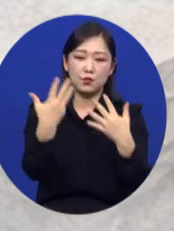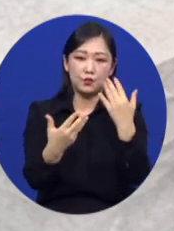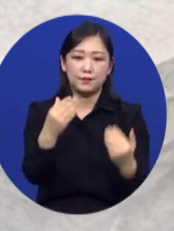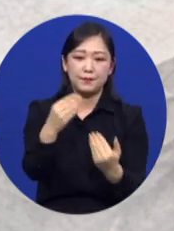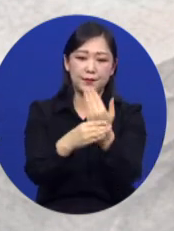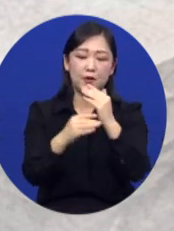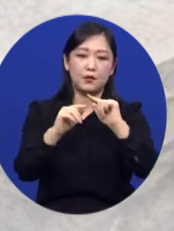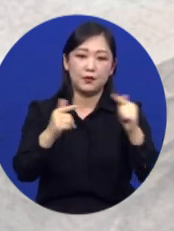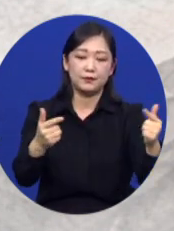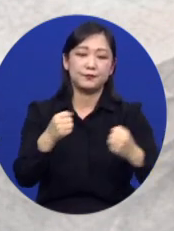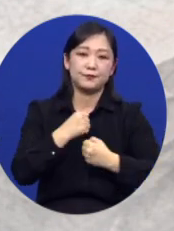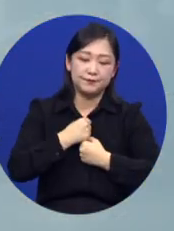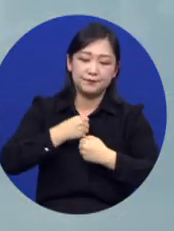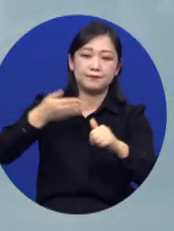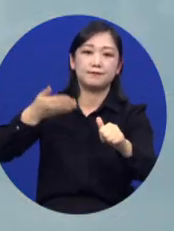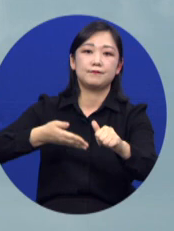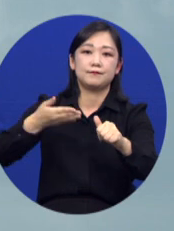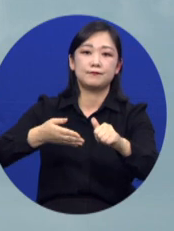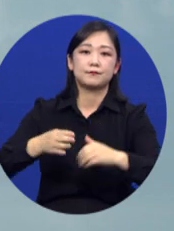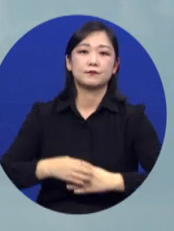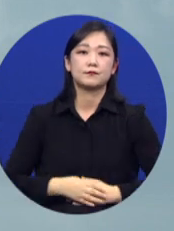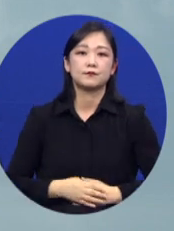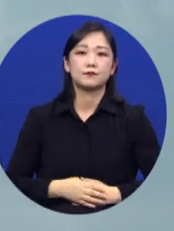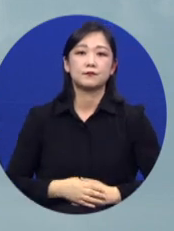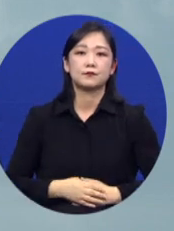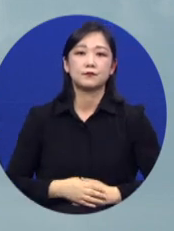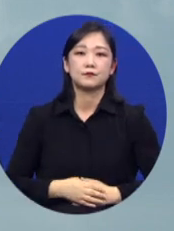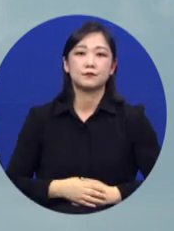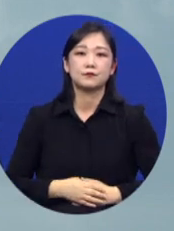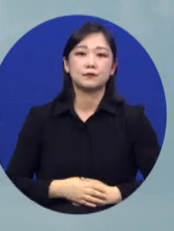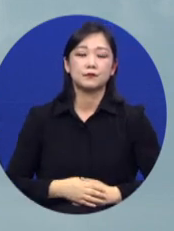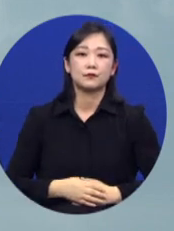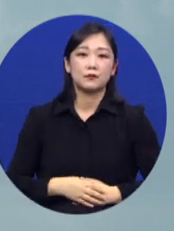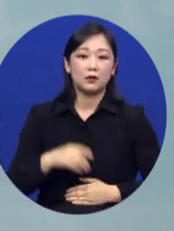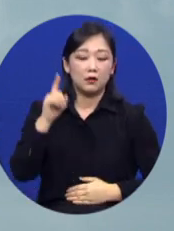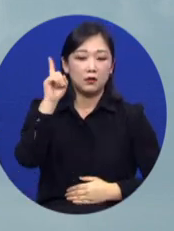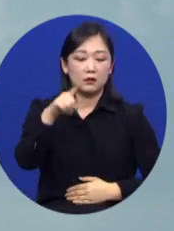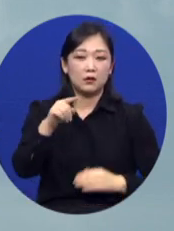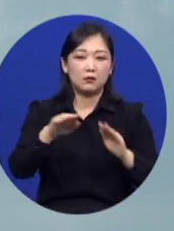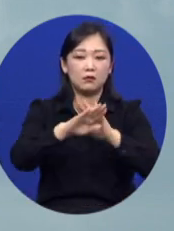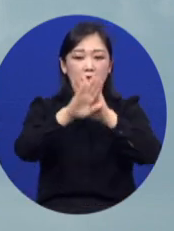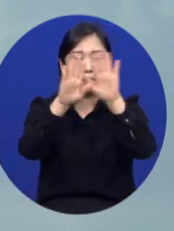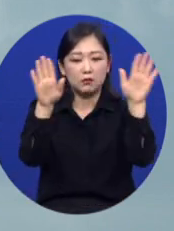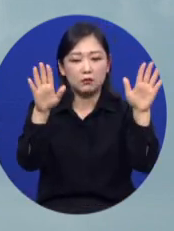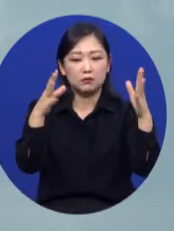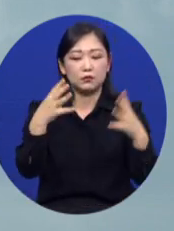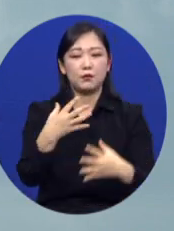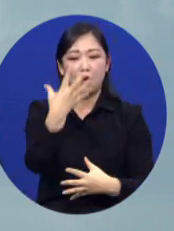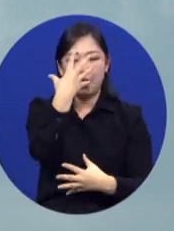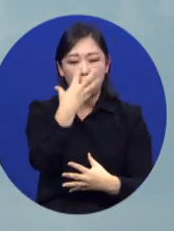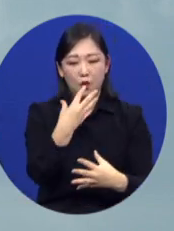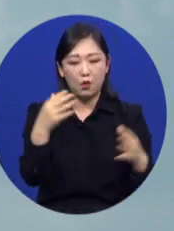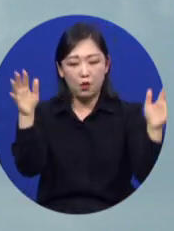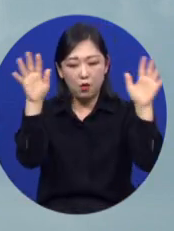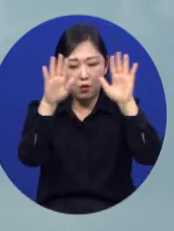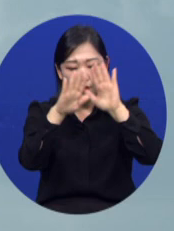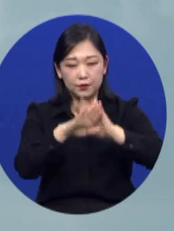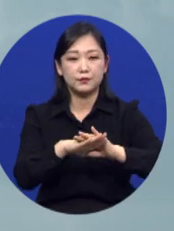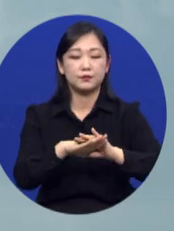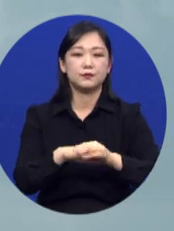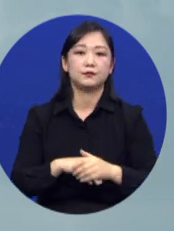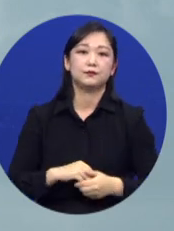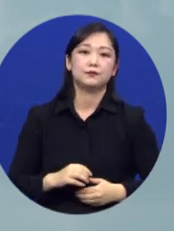불 조심 하시기 바랍니다 자세한 내일 날씨 입니다 내일도 한해 표정이 어둡게 씁니다 고기압의 가장자리에 들면서